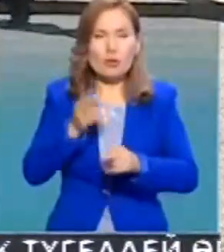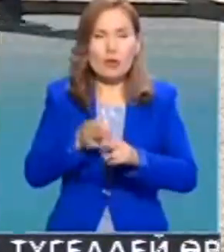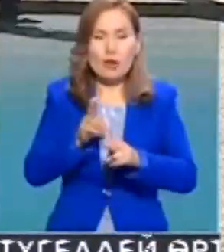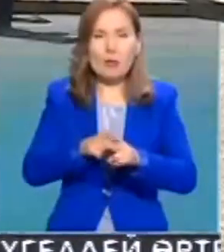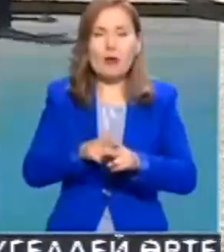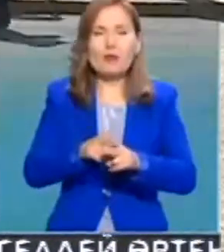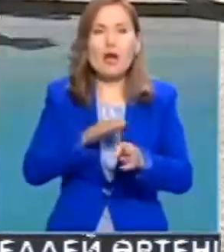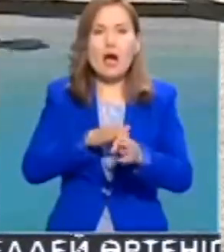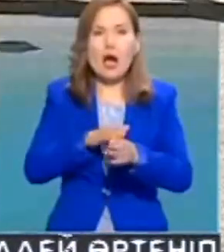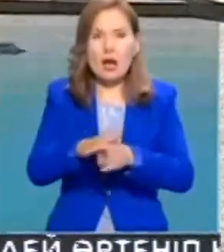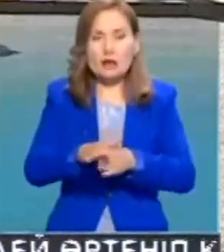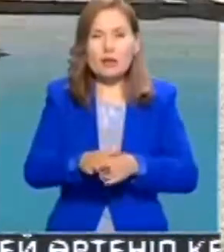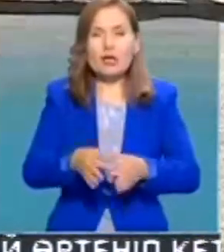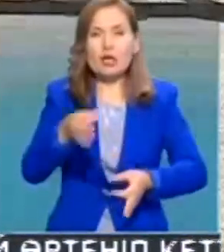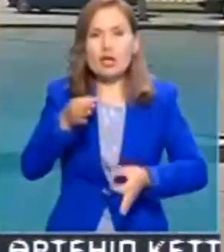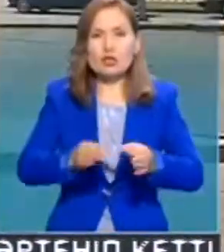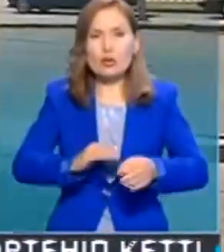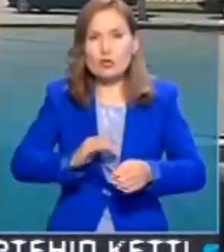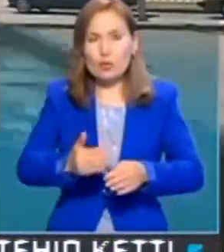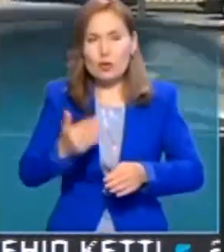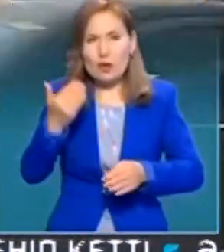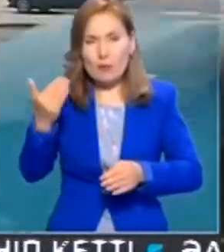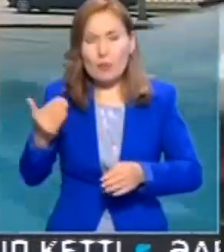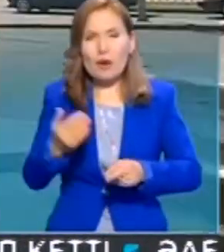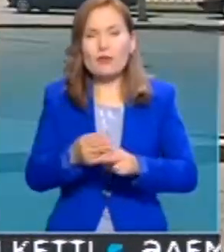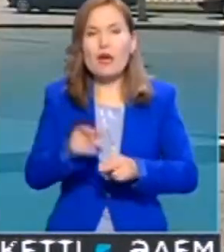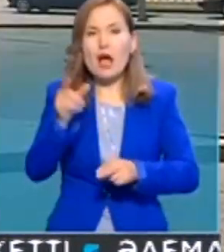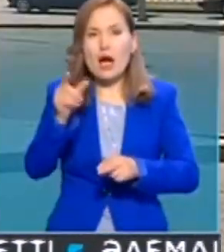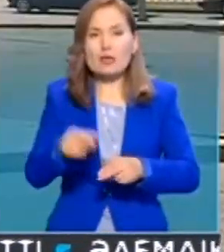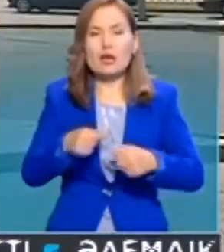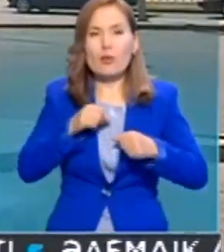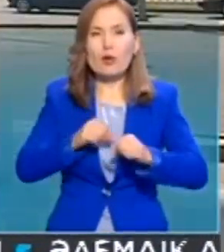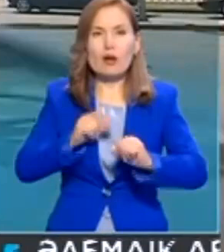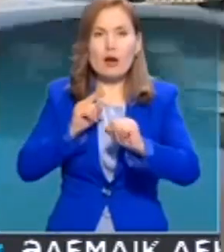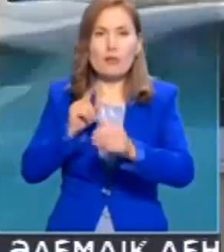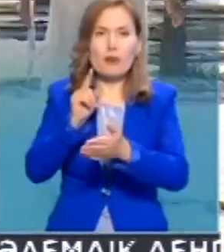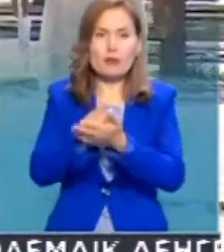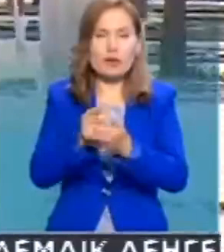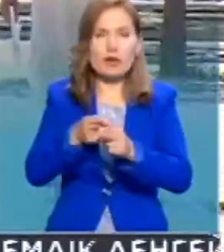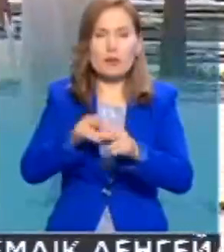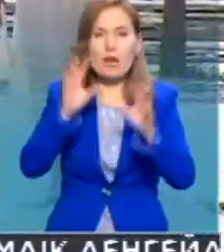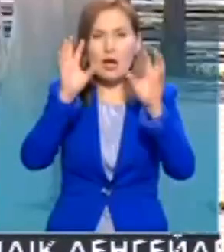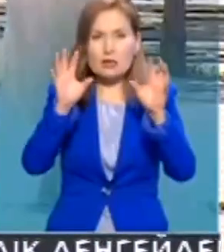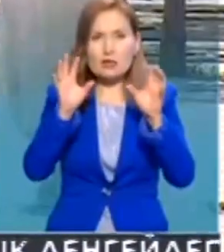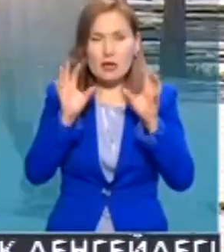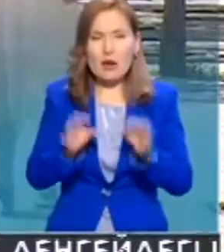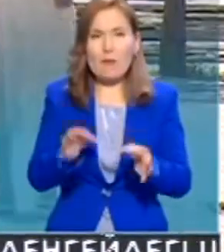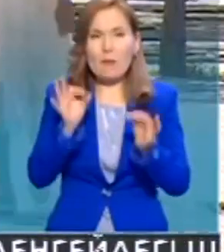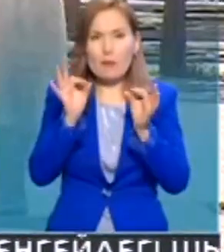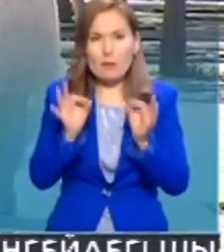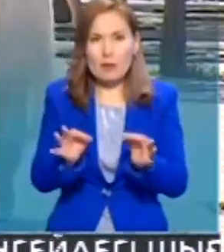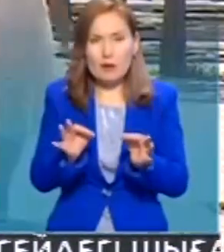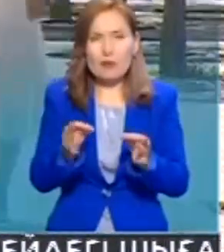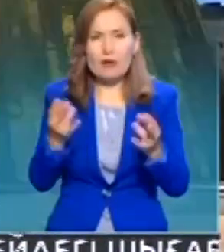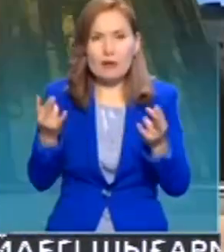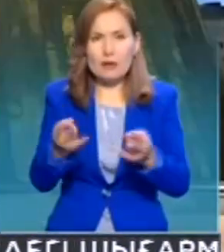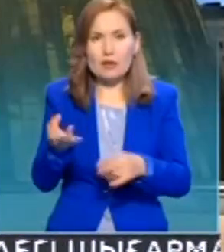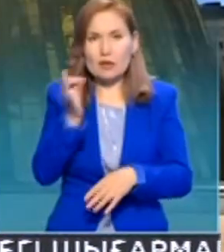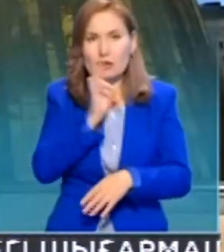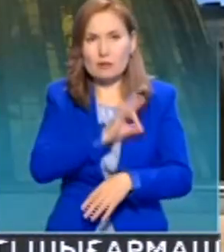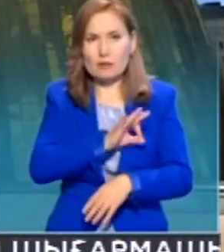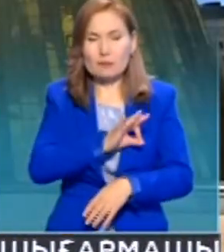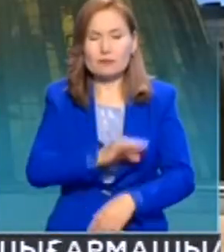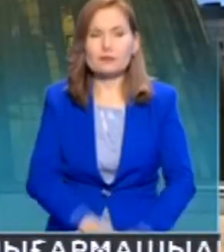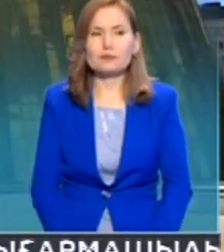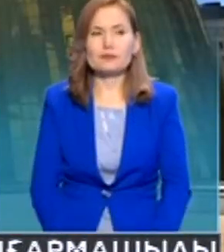Себебі атқарушылық іс жүргізу азаматтардың құқығымен тікелей байланысты болғандықтан заңнаманың ең сезімтал саласы. Берік